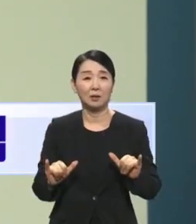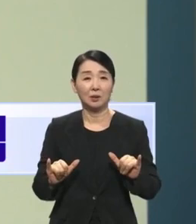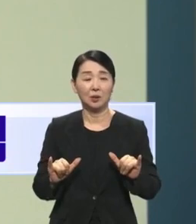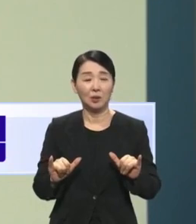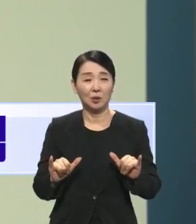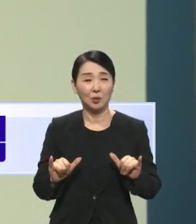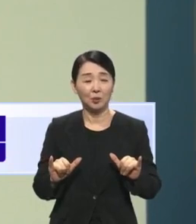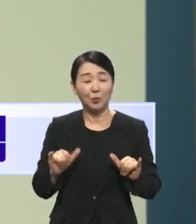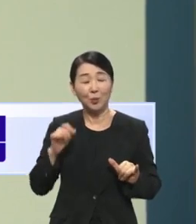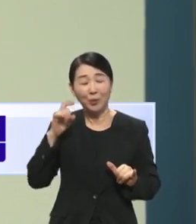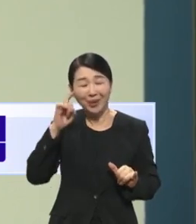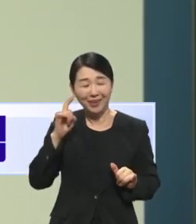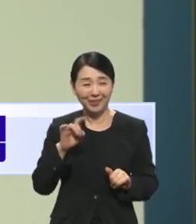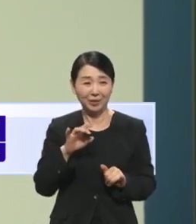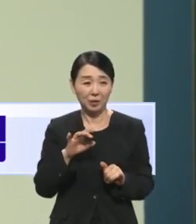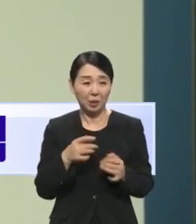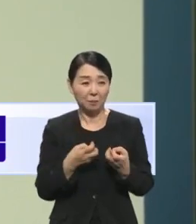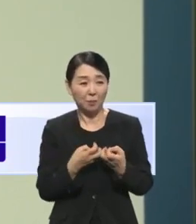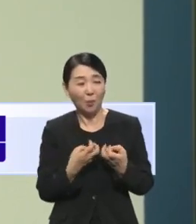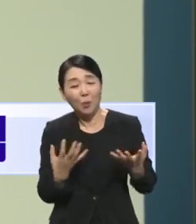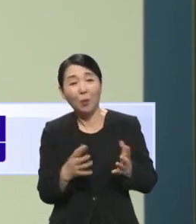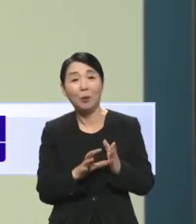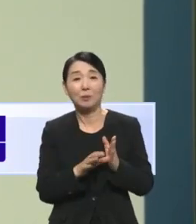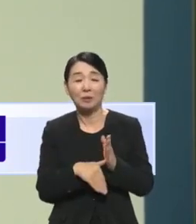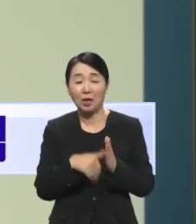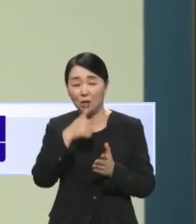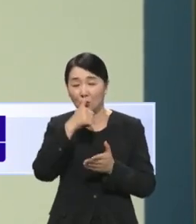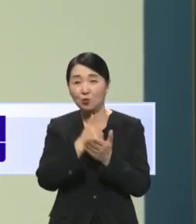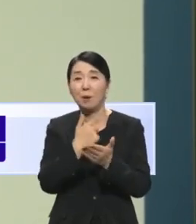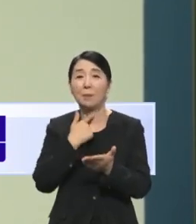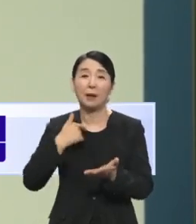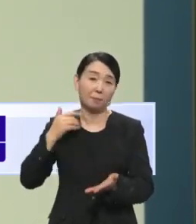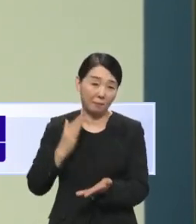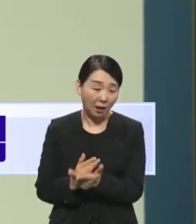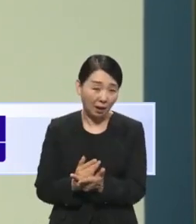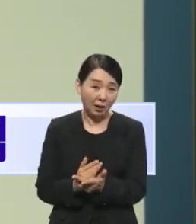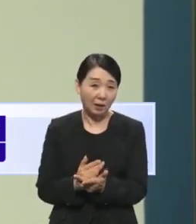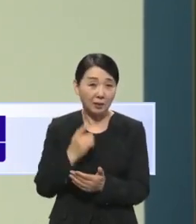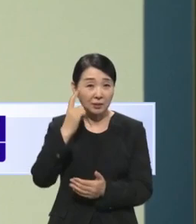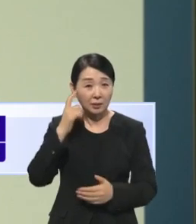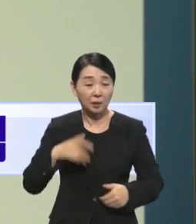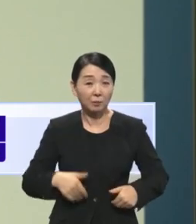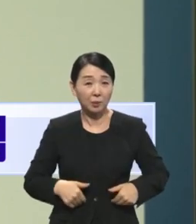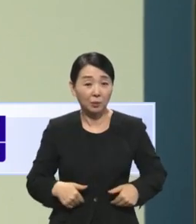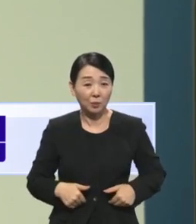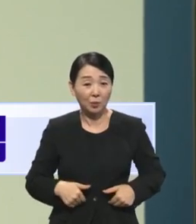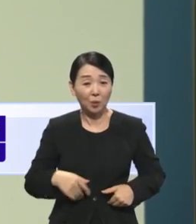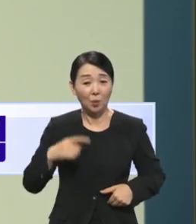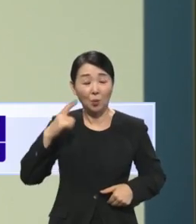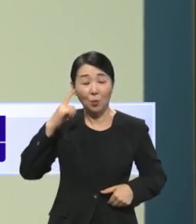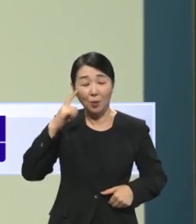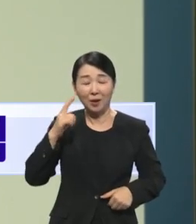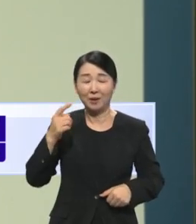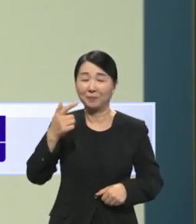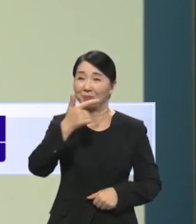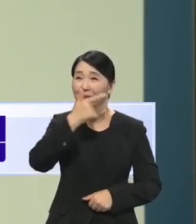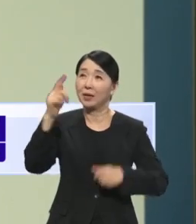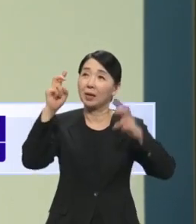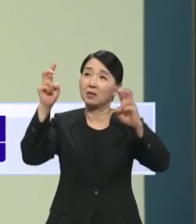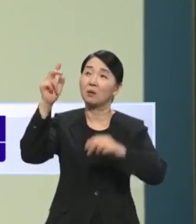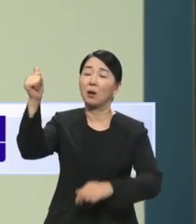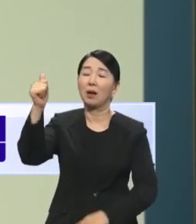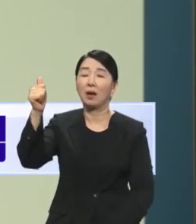불가피한 경우 빼고는 범죄를 저지르면 안 된다 이런 인식이 있어야 되는데 지금 아까 말씀드린 대로 사실은 재벌 기업 회장들도 보면은